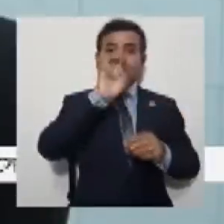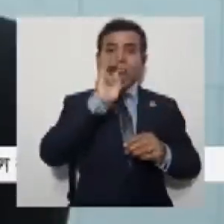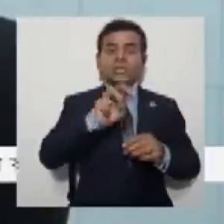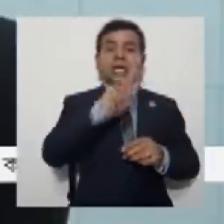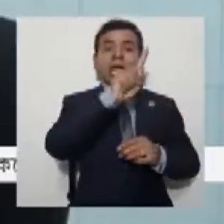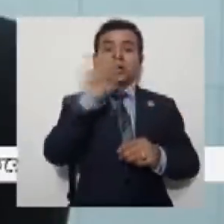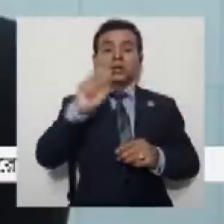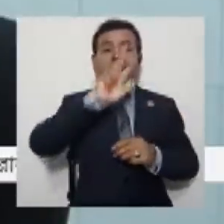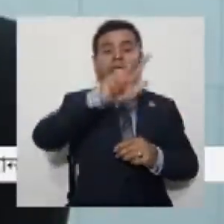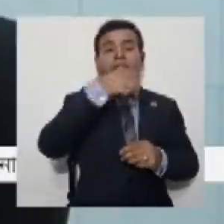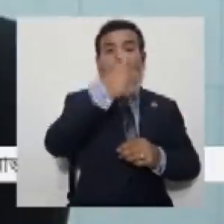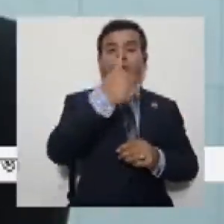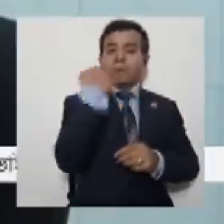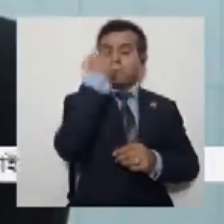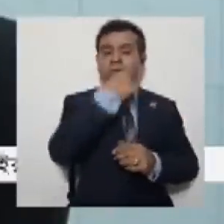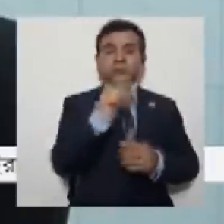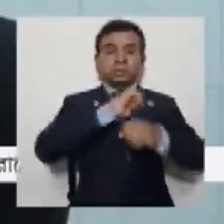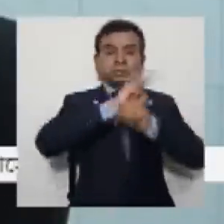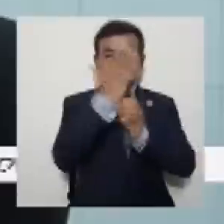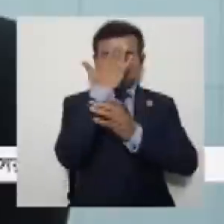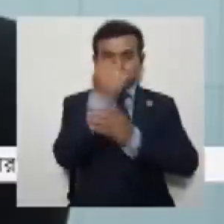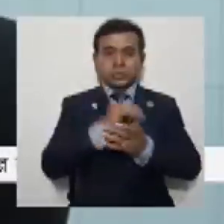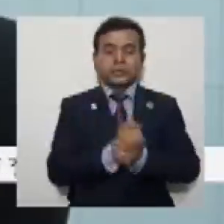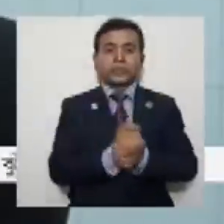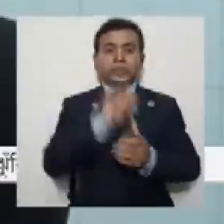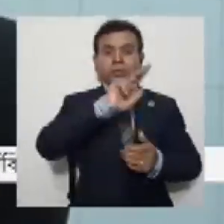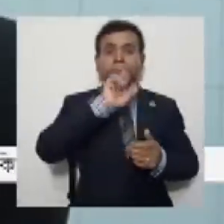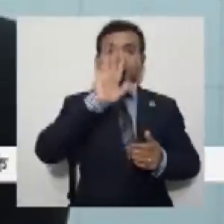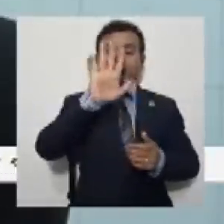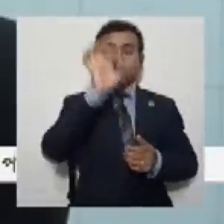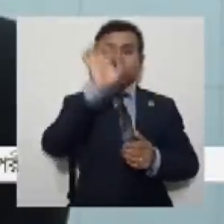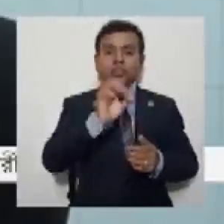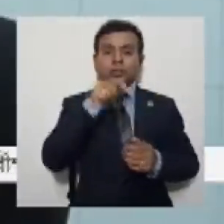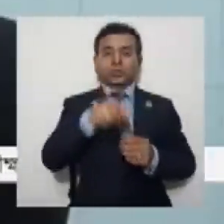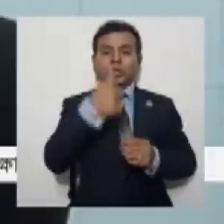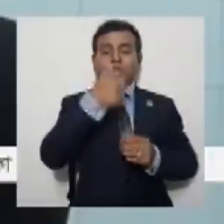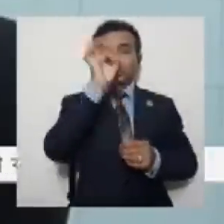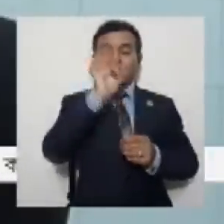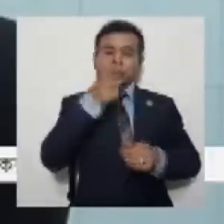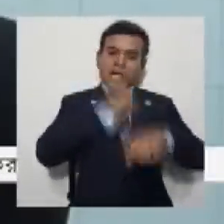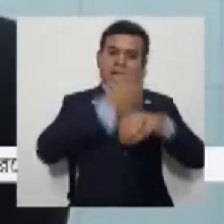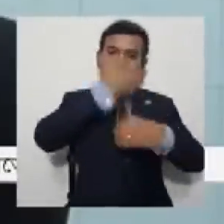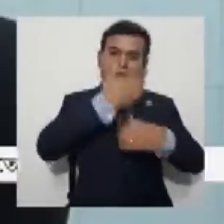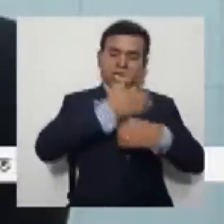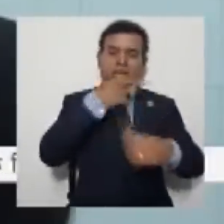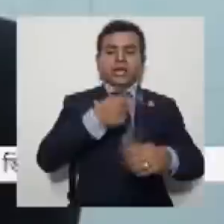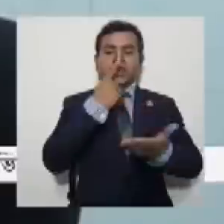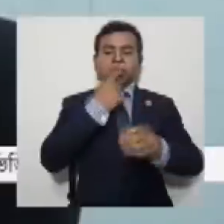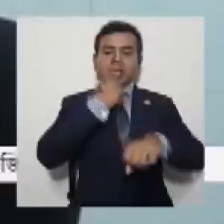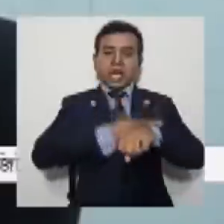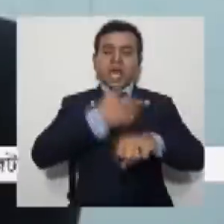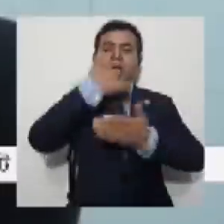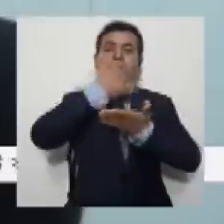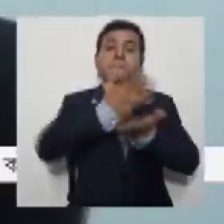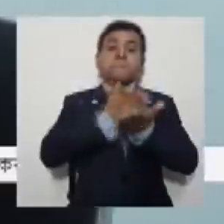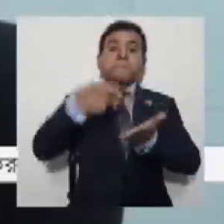85.26 শতাংশই ঢাকা সিটি এবং ঢাকা ডিভিশনের মধ্যে এবং ঢাকা সিটির মধ্যেই সর্বাধিক যেটা